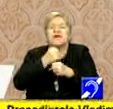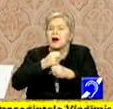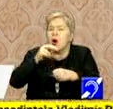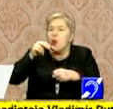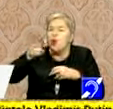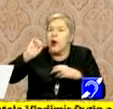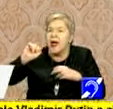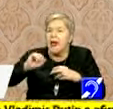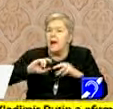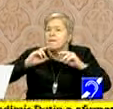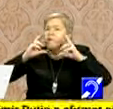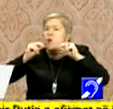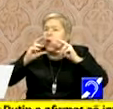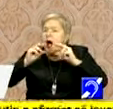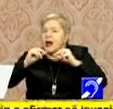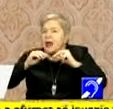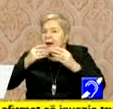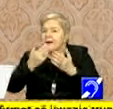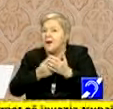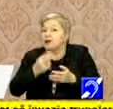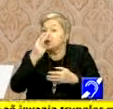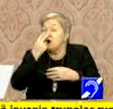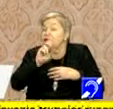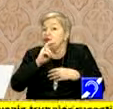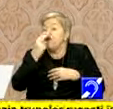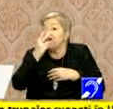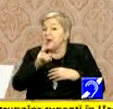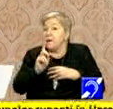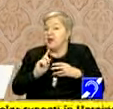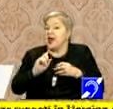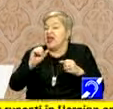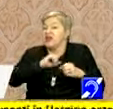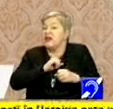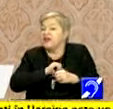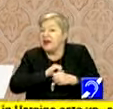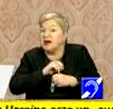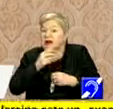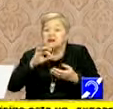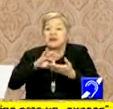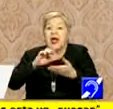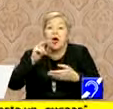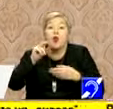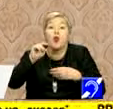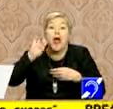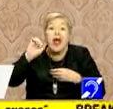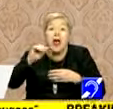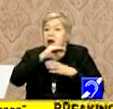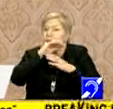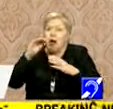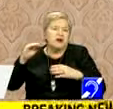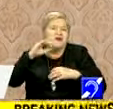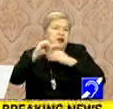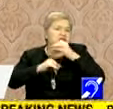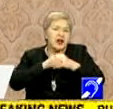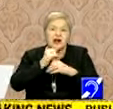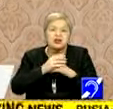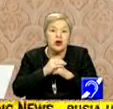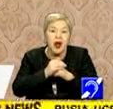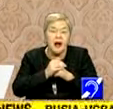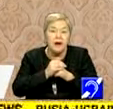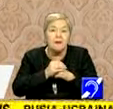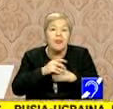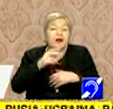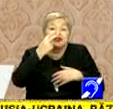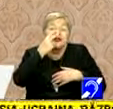pe o amenințare, un proiect geopolitic la scară globală și fundamentat pe